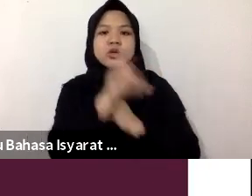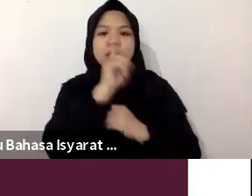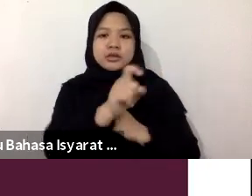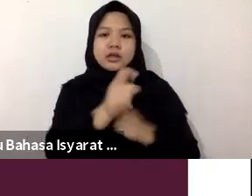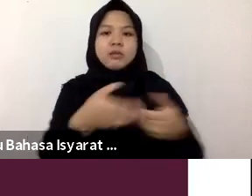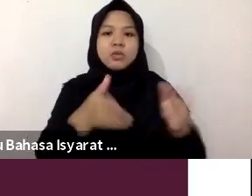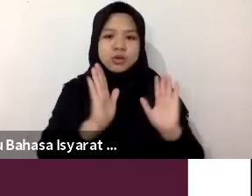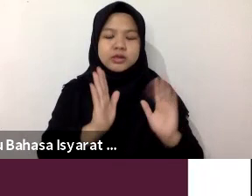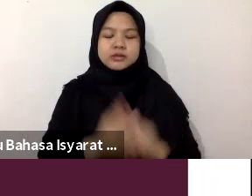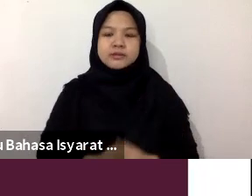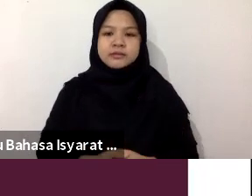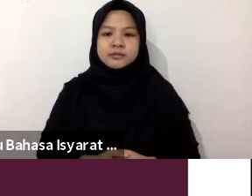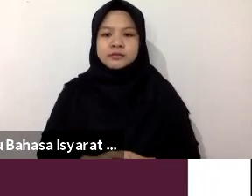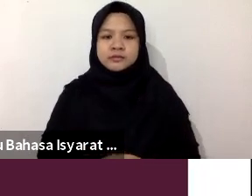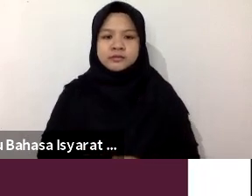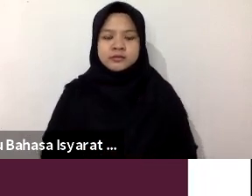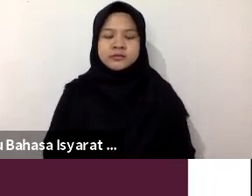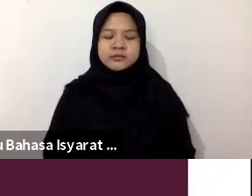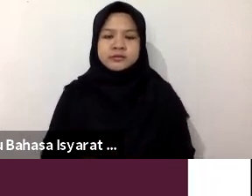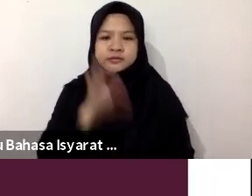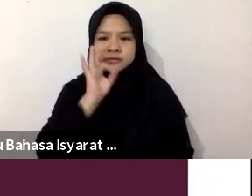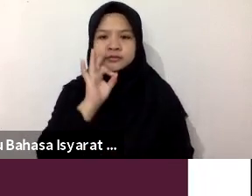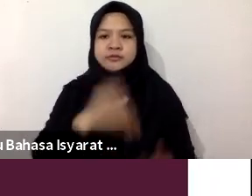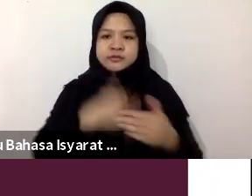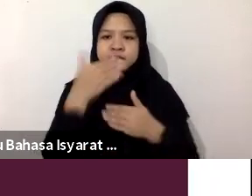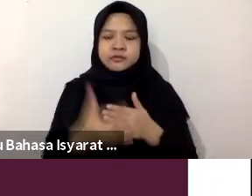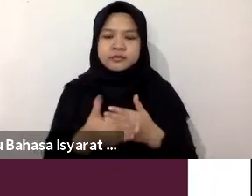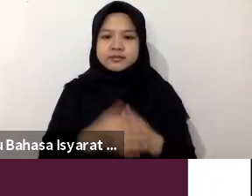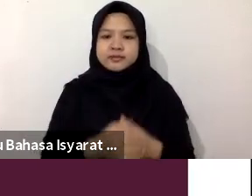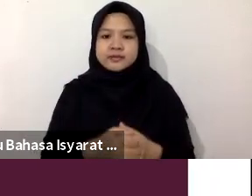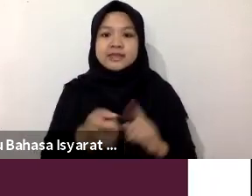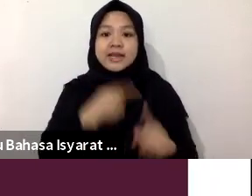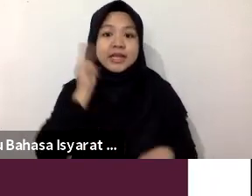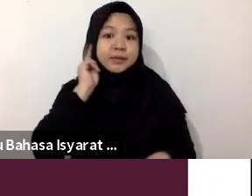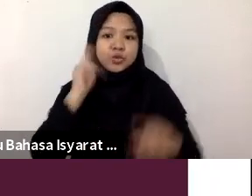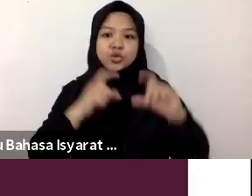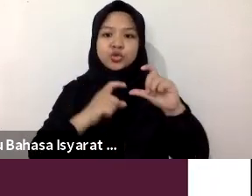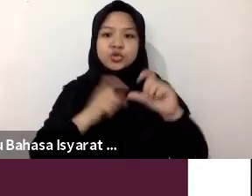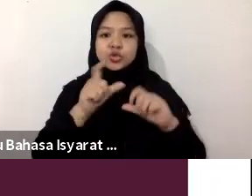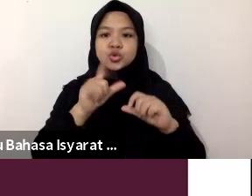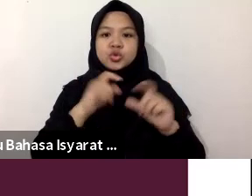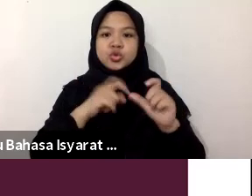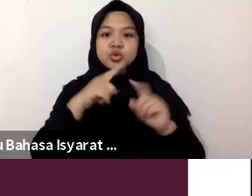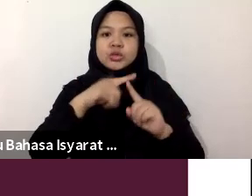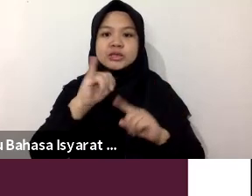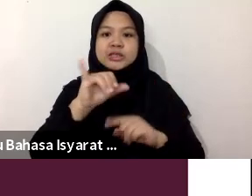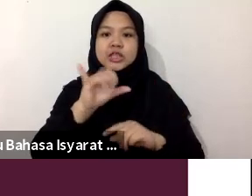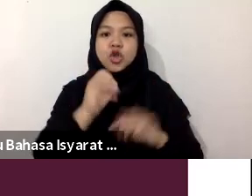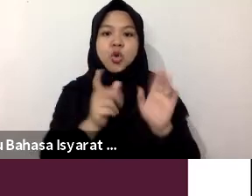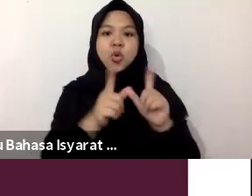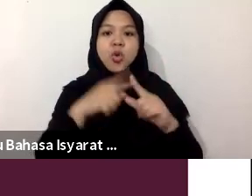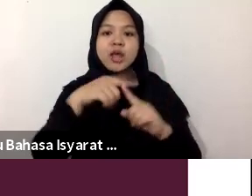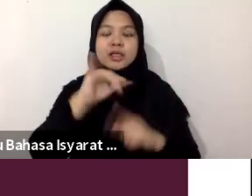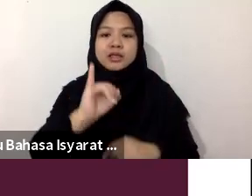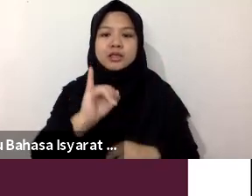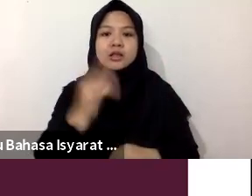atau audionya, ya. Oke, untuk selanjutnya dari Ibu Sulistiawati, tadi dokter